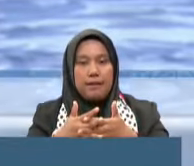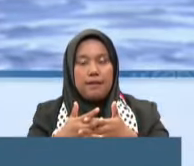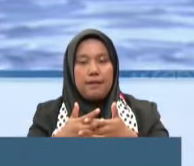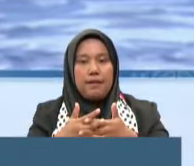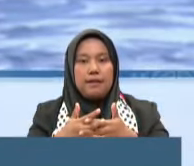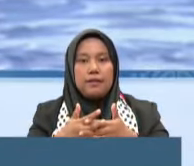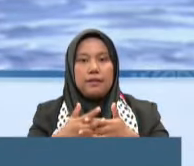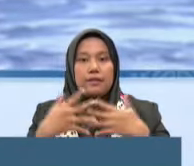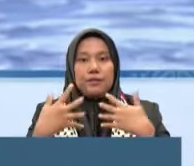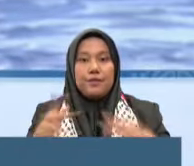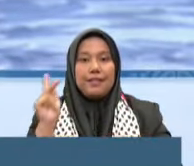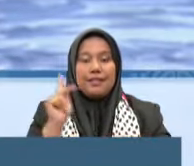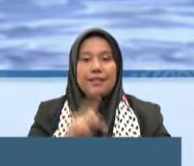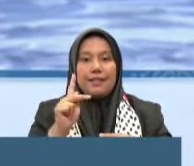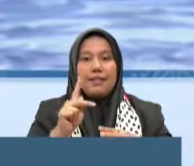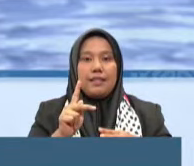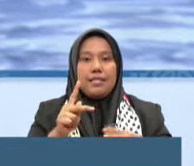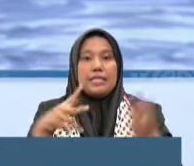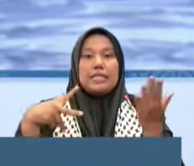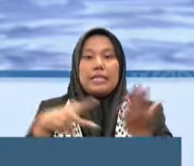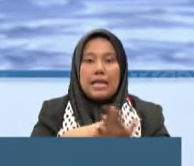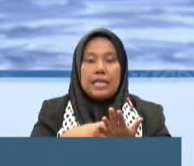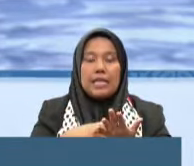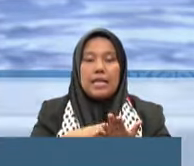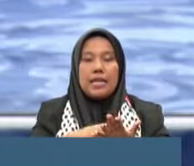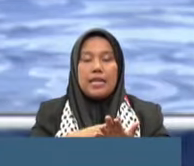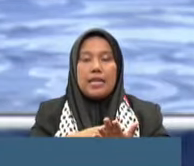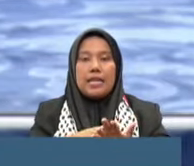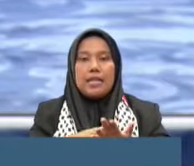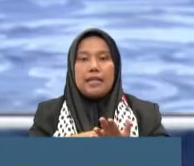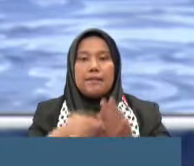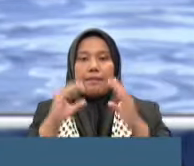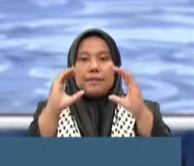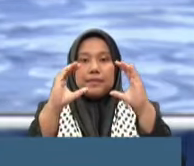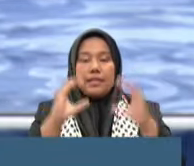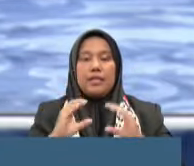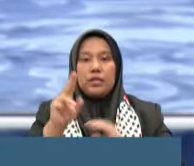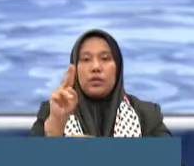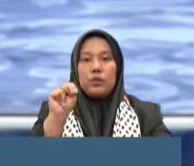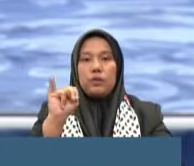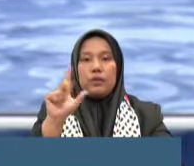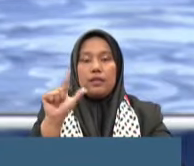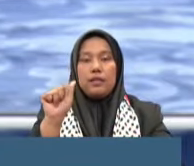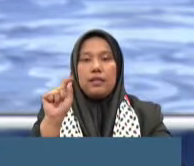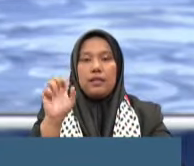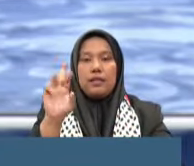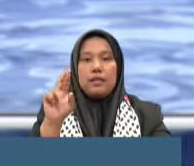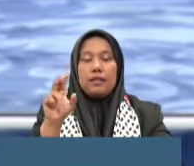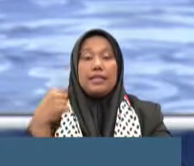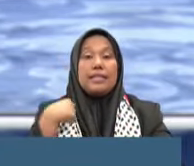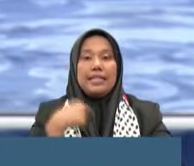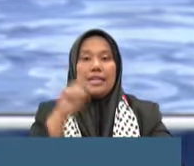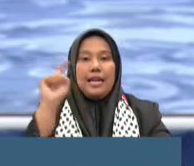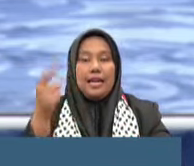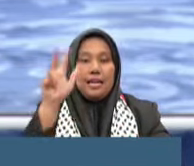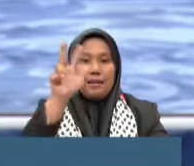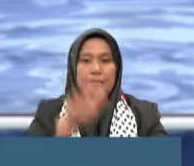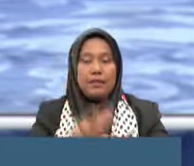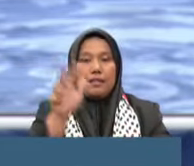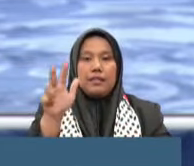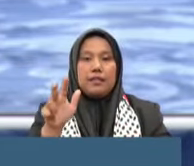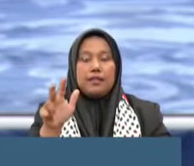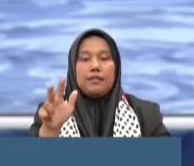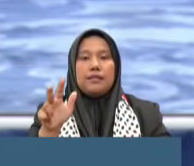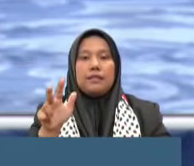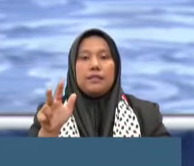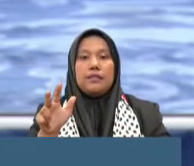yang mengenakan sekatan atau sanction secara unilateral. Kita hanya mengiktiraf keputusan